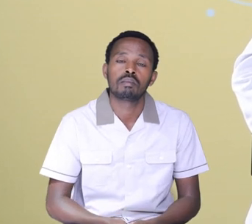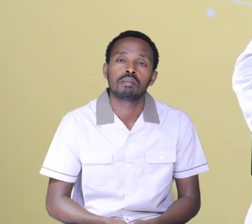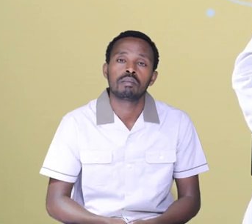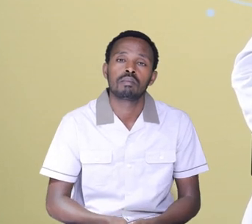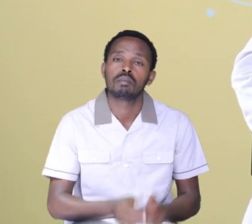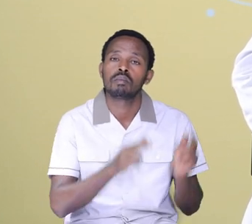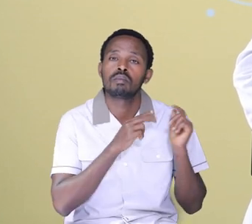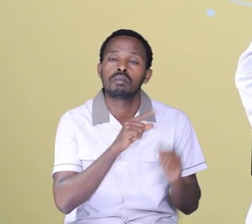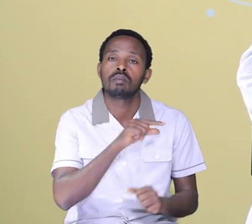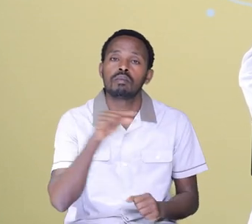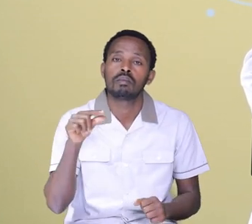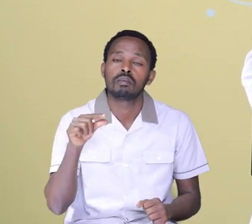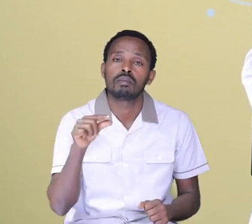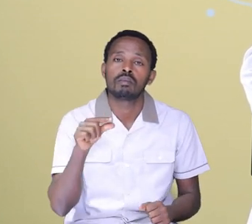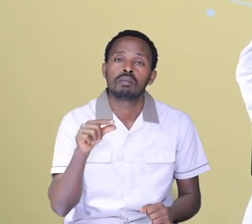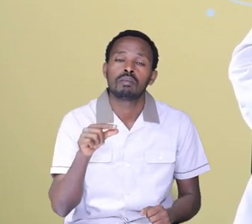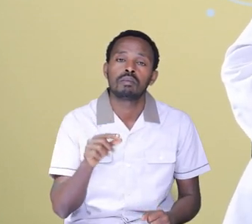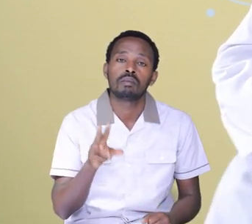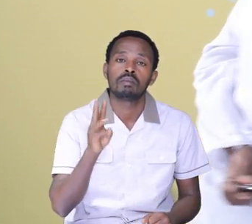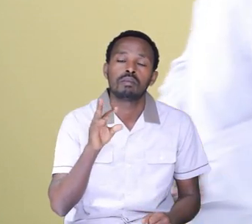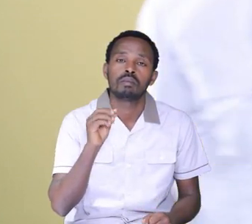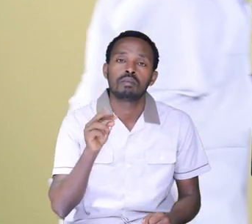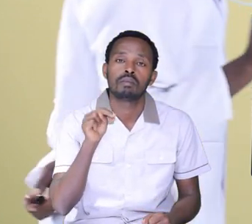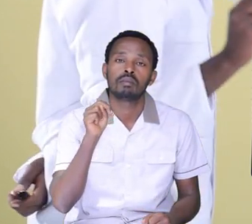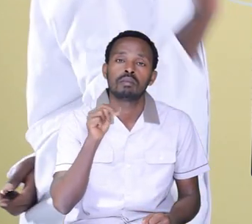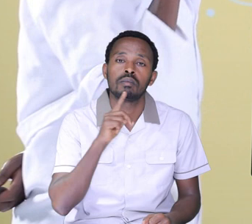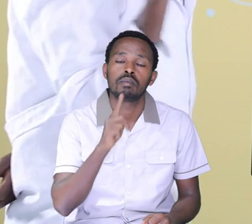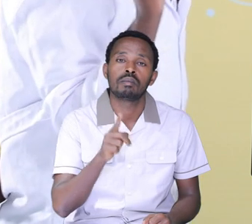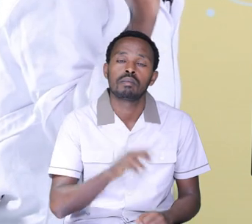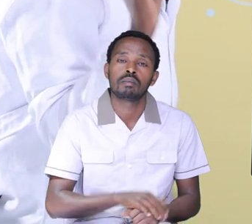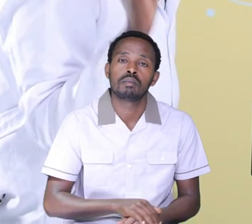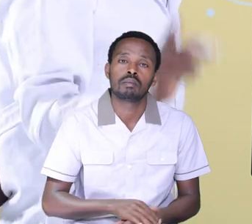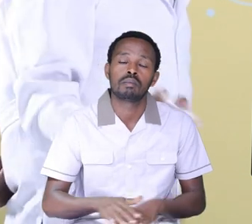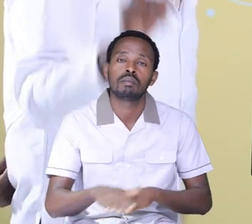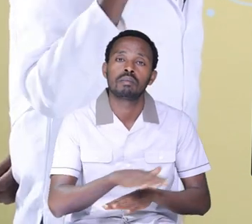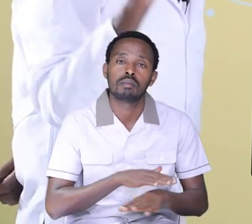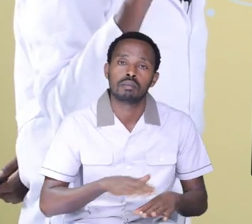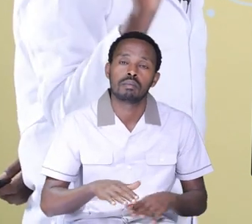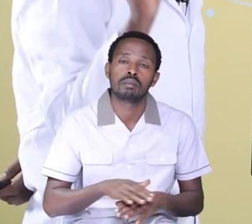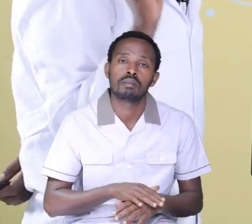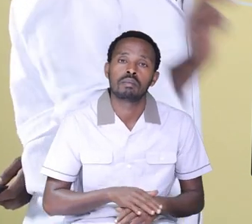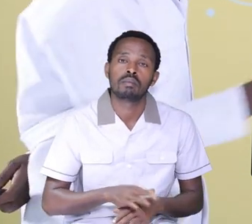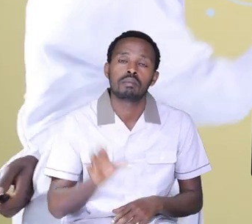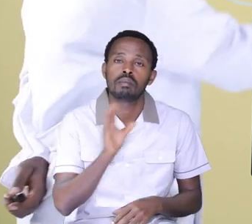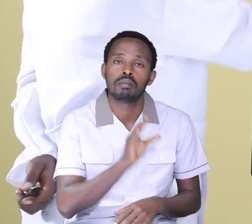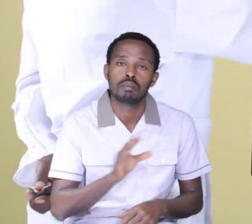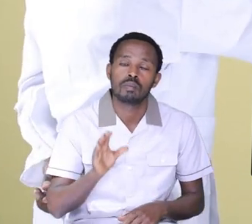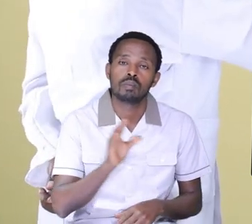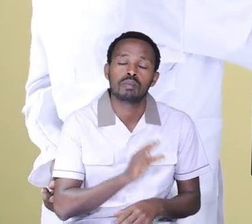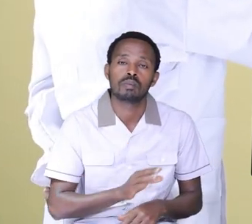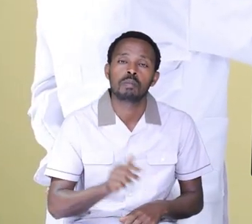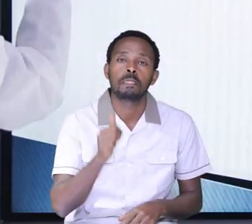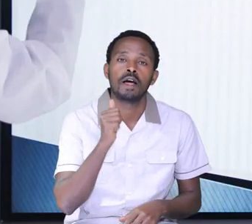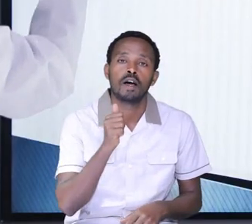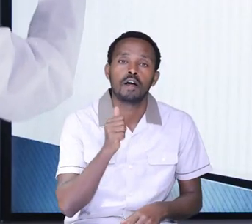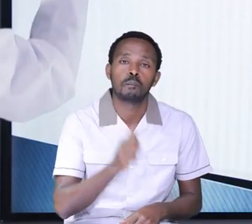baan walqita jatama newtonid she kana gubbarra wantunuti barbanu